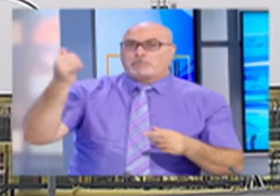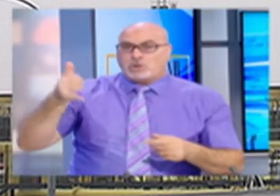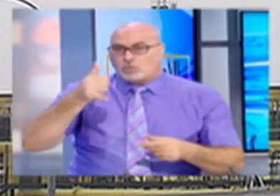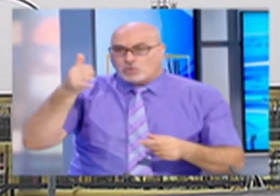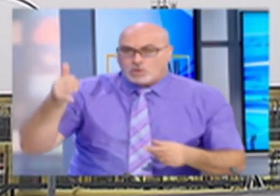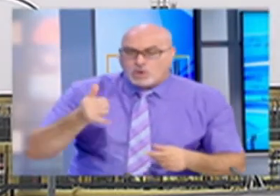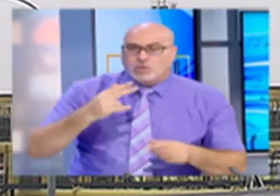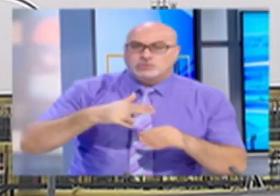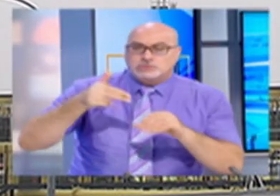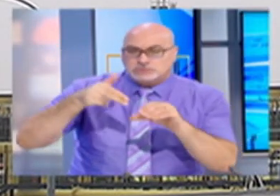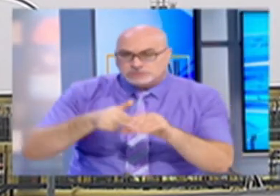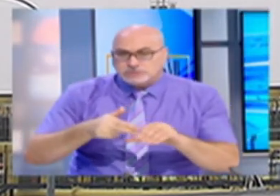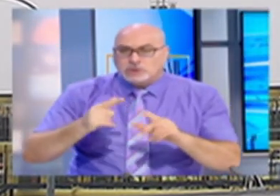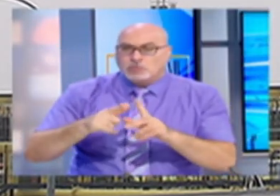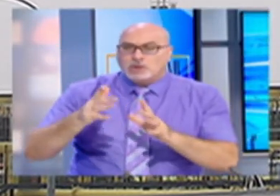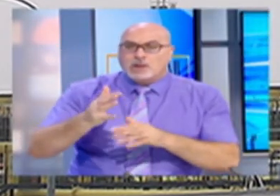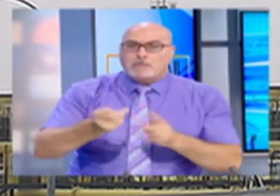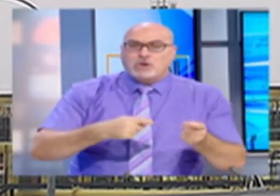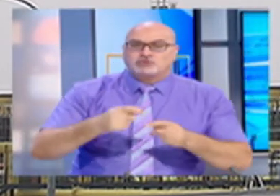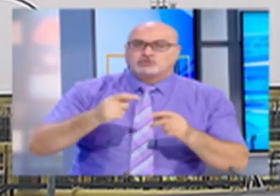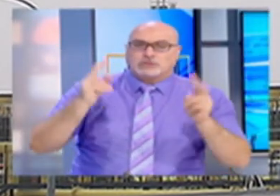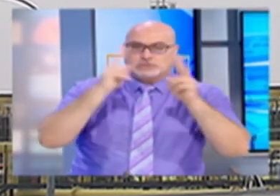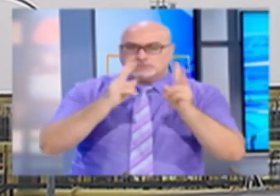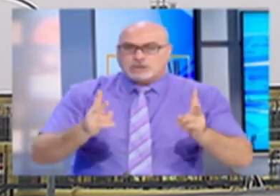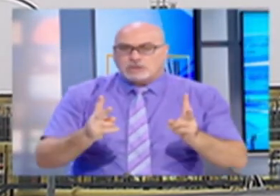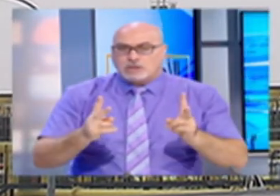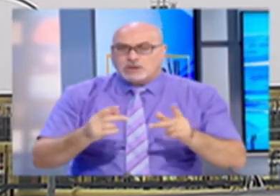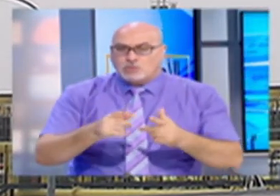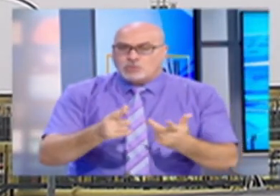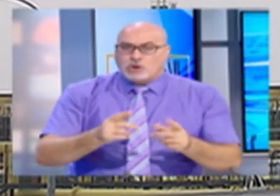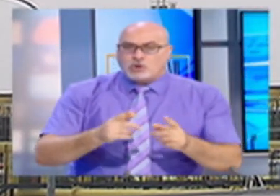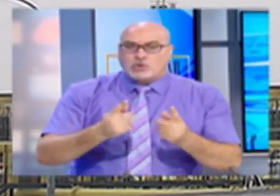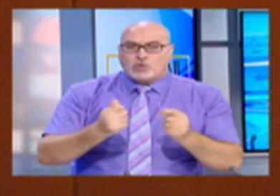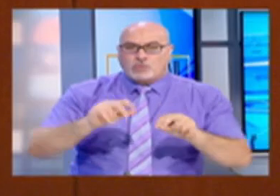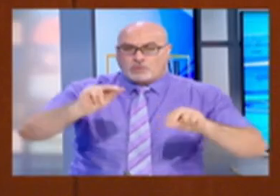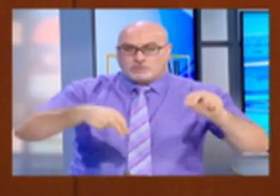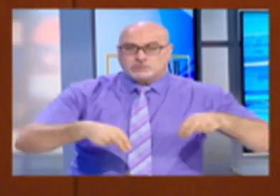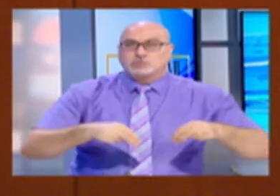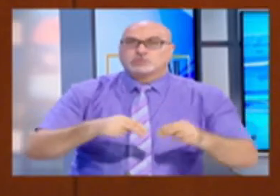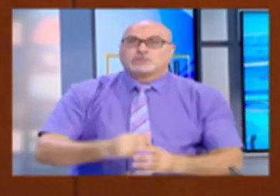وكذا تعزيز حصة الجزائر في السوق العالمية بفضل تجديد العقود.